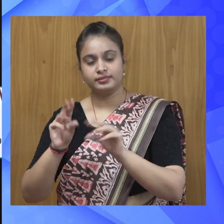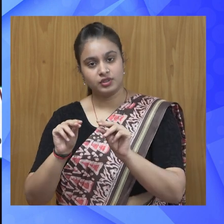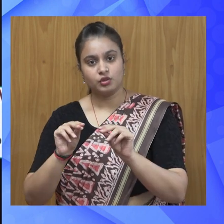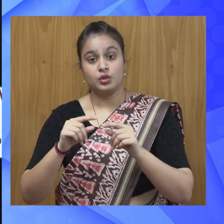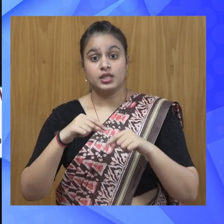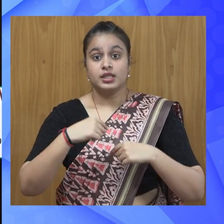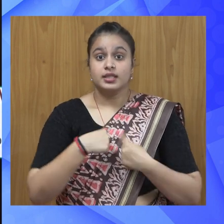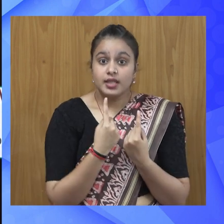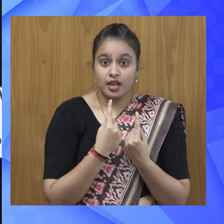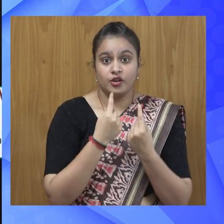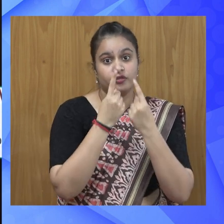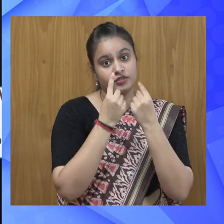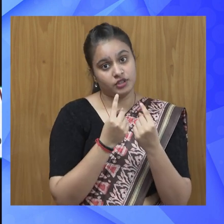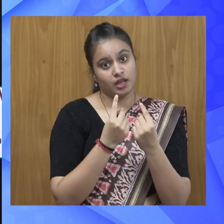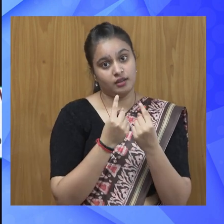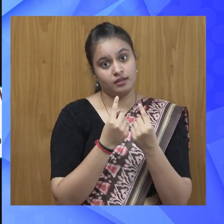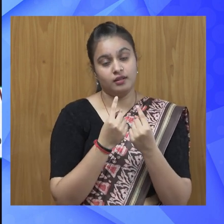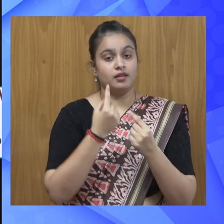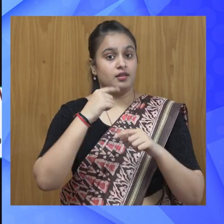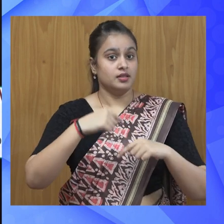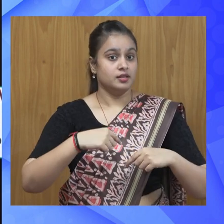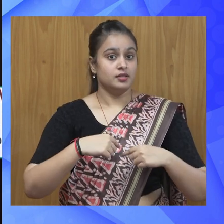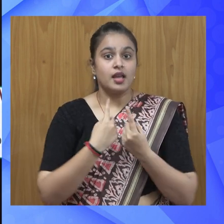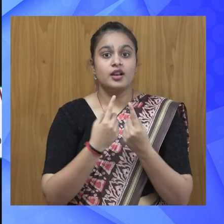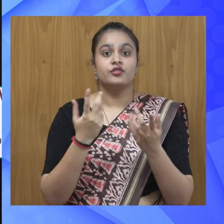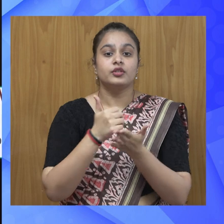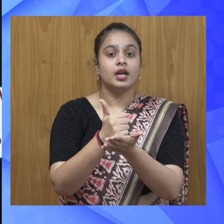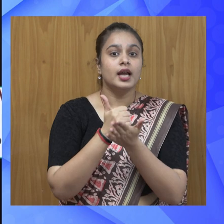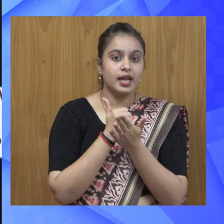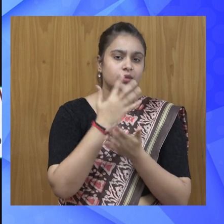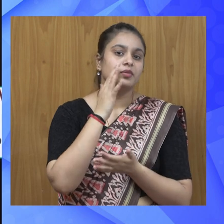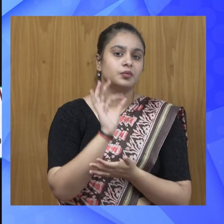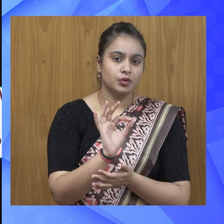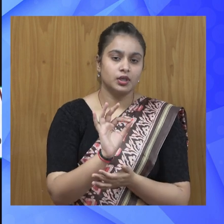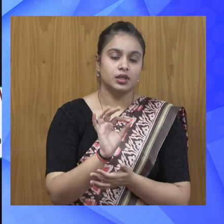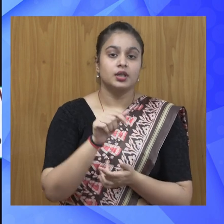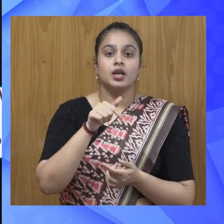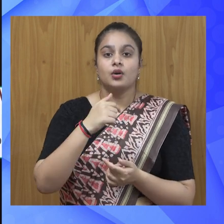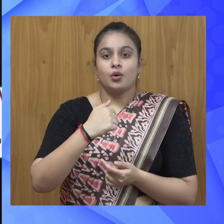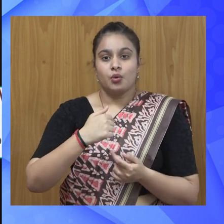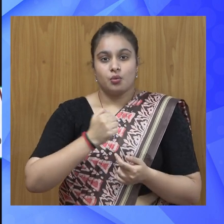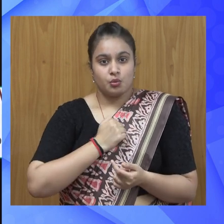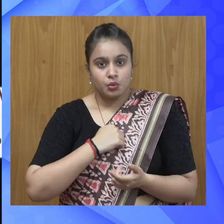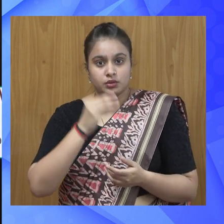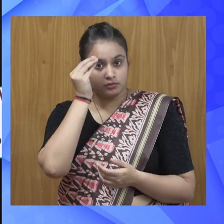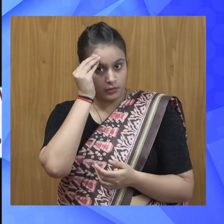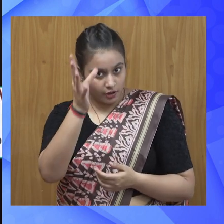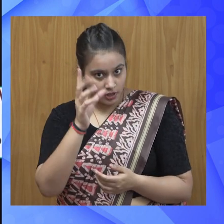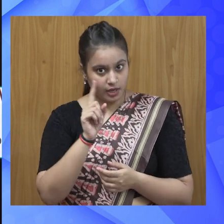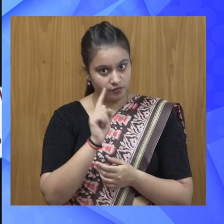सेल्फ ऑब्जर्वेशन, अपने आप को कैसे आप देखिए, इसलिए सेल्फ हेल्प बहुत इम्पोर्टेंट चीज है, आपको अपने आप को अवेयर होना